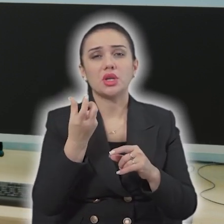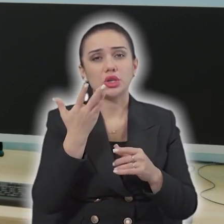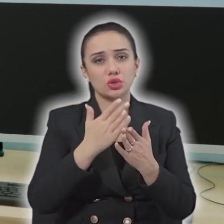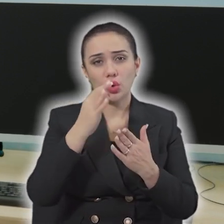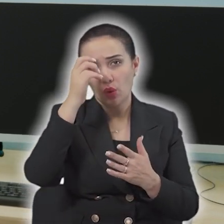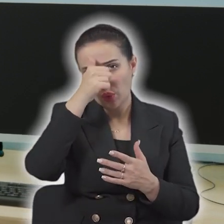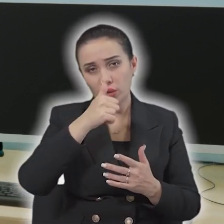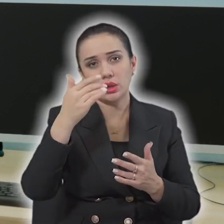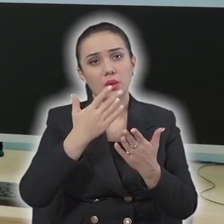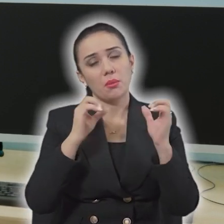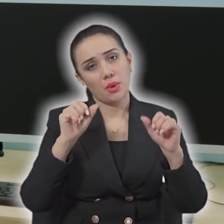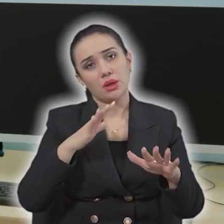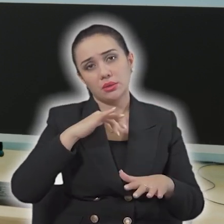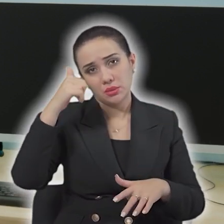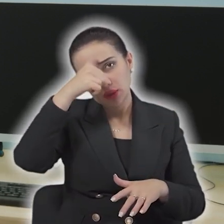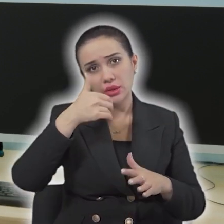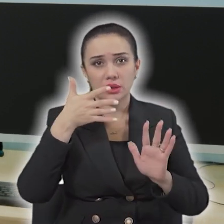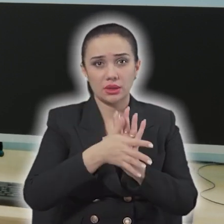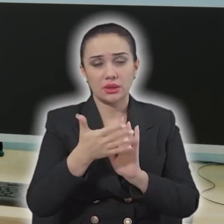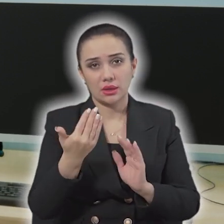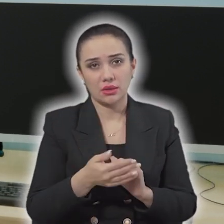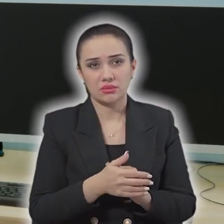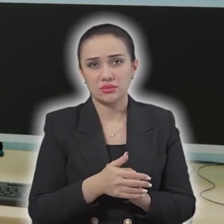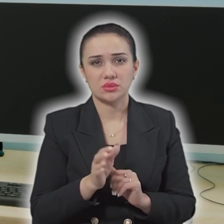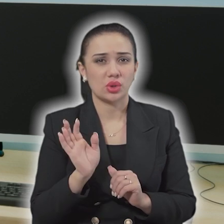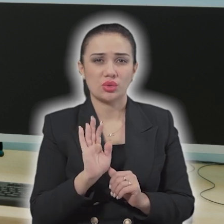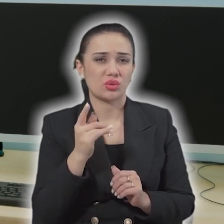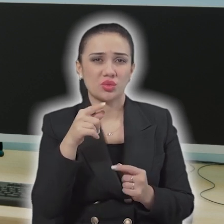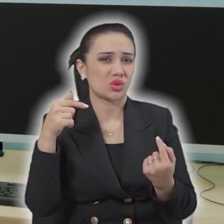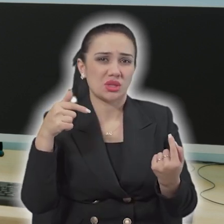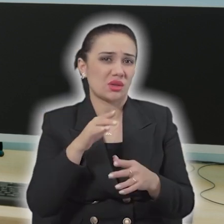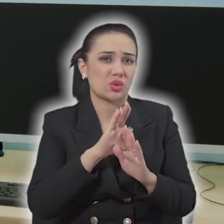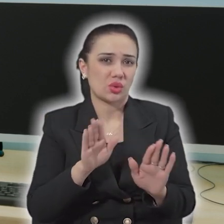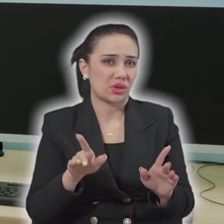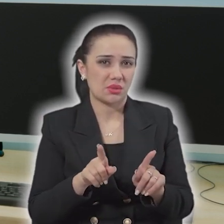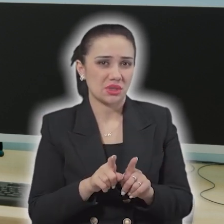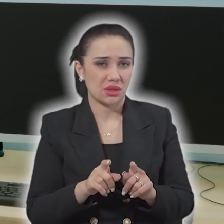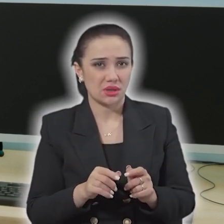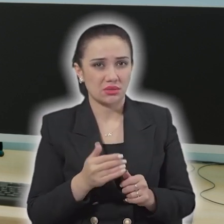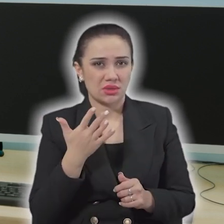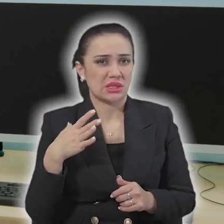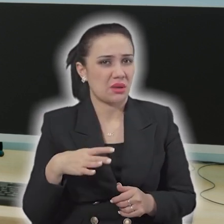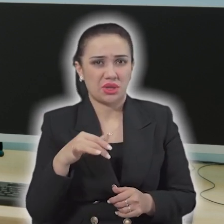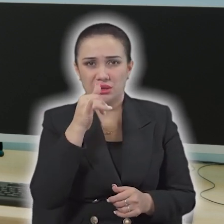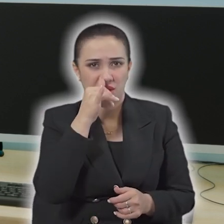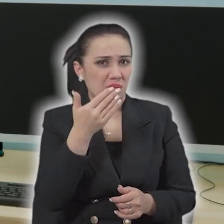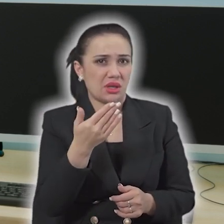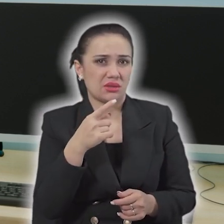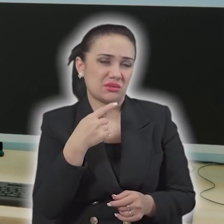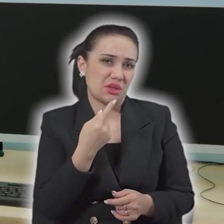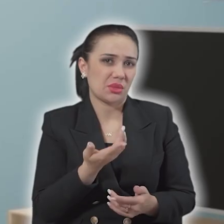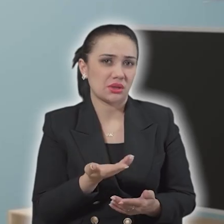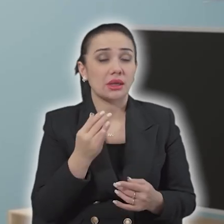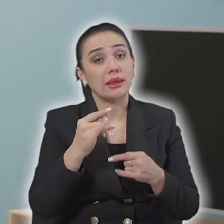ketishi mumkin. Balki yil ketar. Kim biladi deysan? Yo'q, bu senga to'g'ri kelmas ekan. Sabring yetmaydi